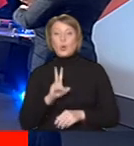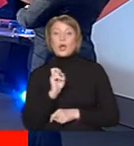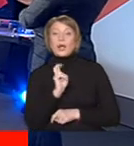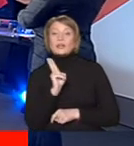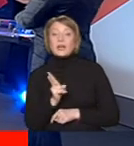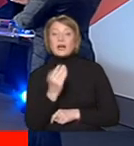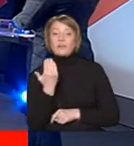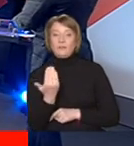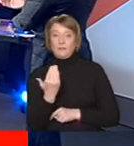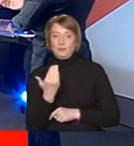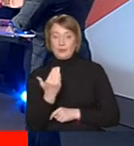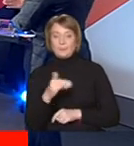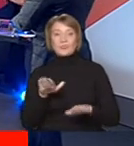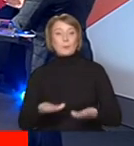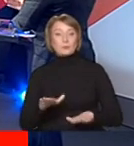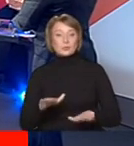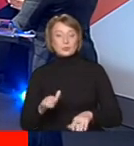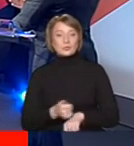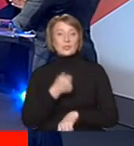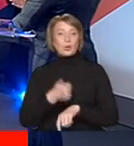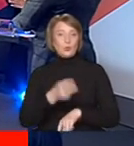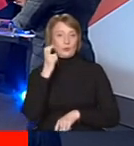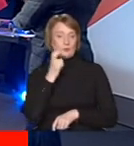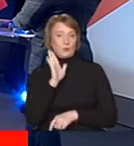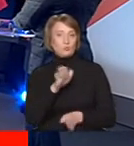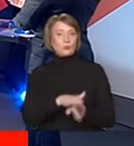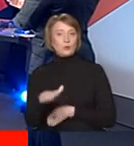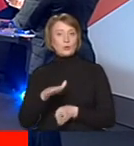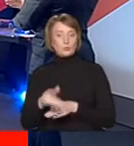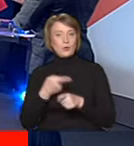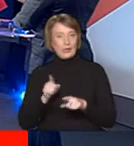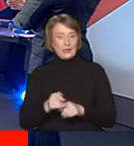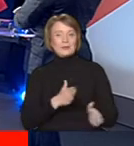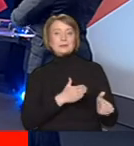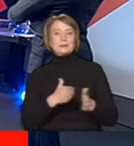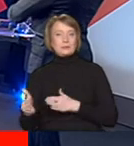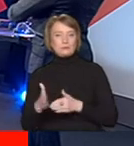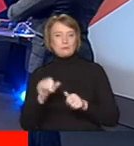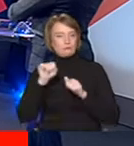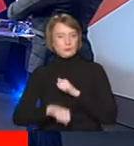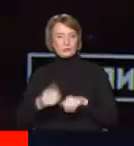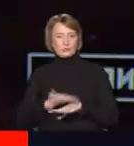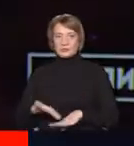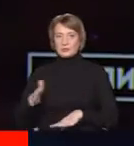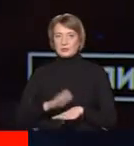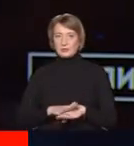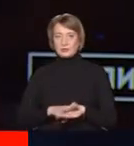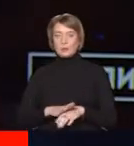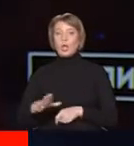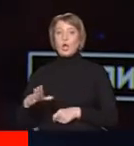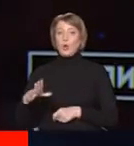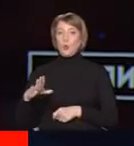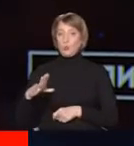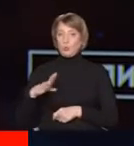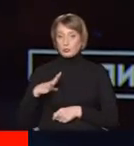це на посаді міського голови Києва будете виконувати? Адже це, по суті, система, і це подолати дуже складно, будучи лише мером. Точніше, тут